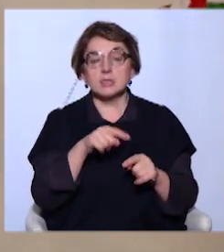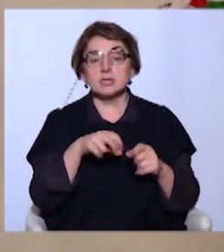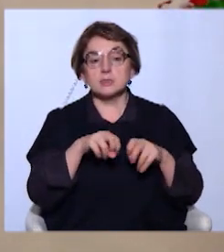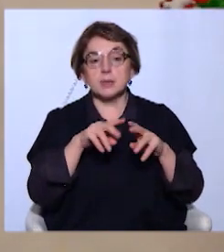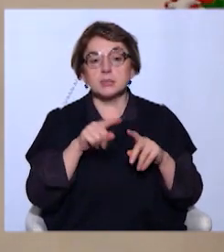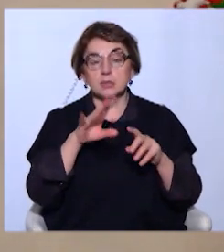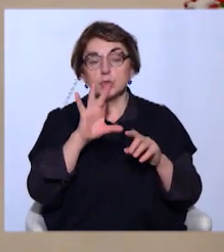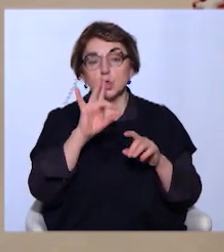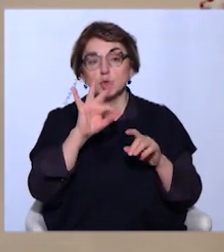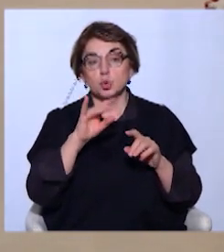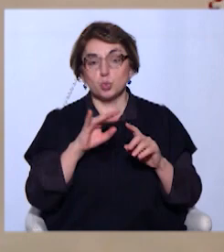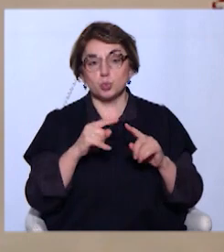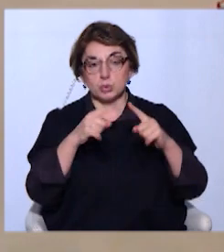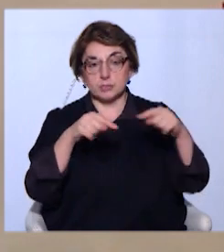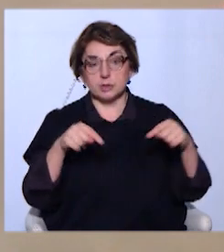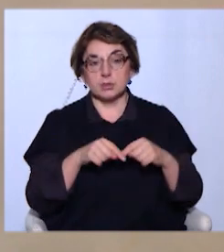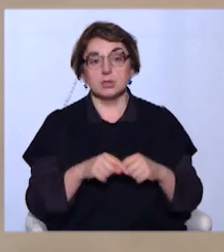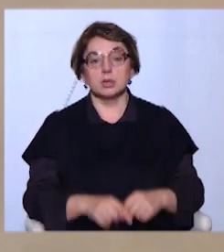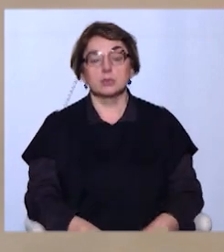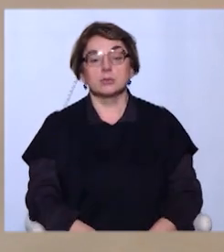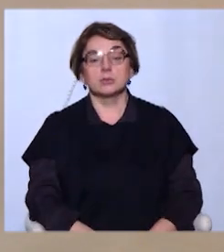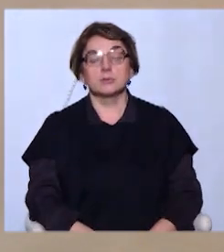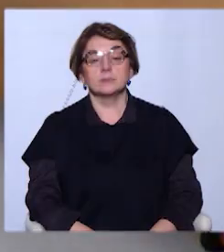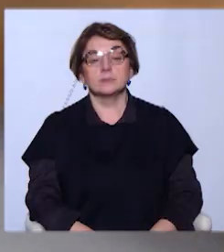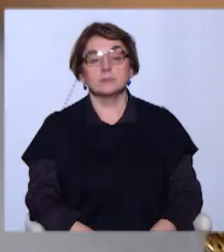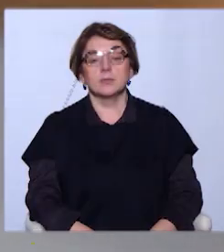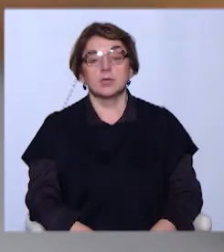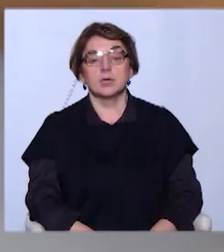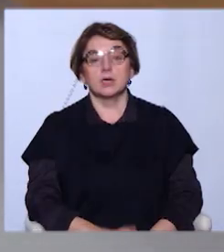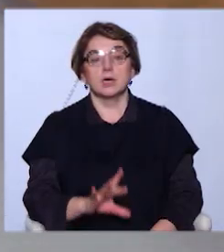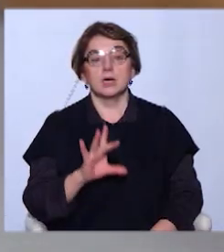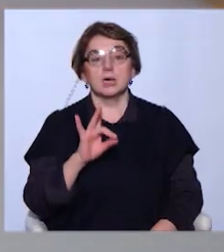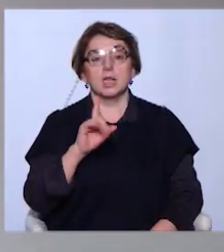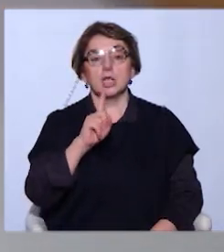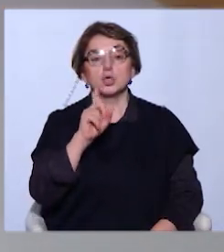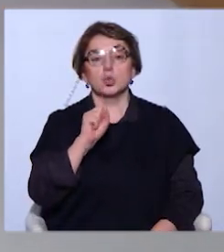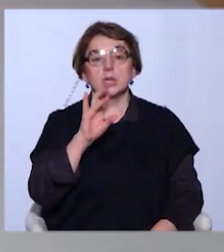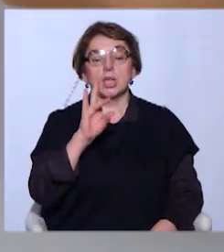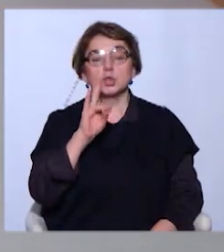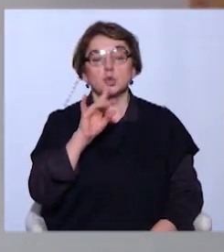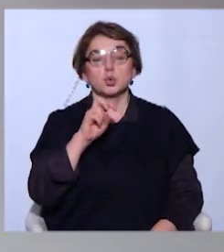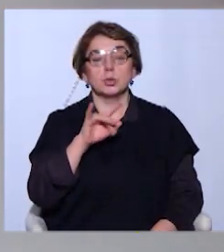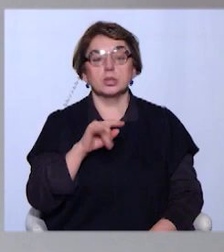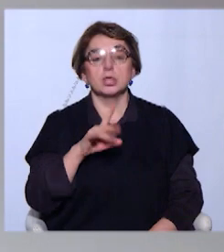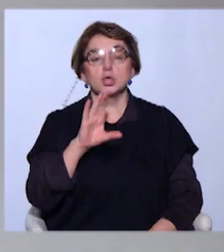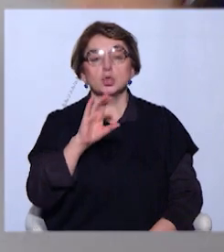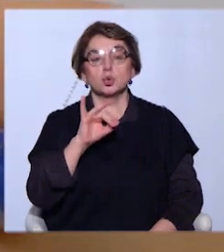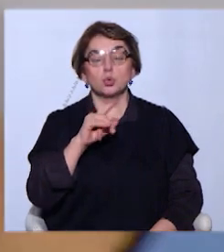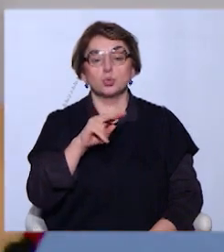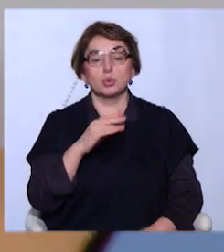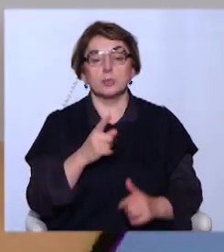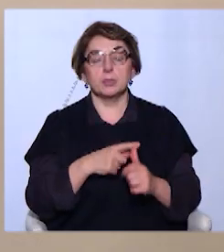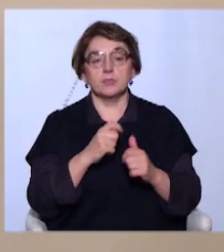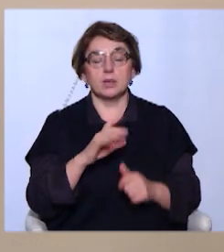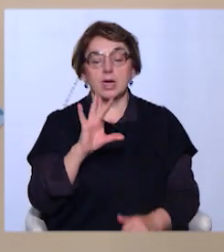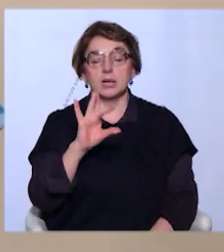თქვენ ისით, რომ ასეთ სტრუქტურებს, სადაც სიმკვრივე თანაბრად არის გადანაწილებული, და ისინი ერთგვაროვანია, ეწოდება